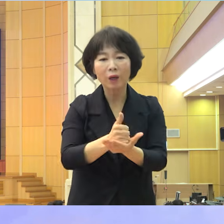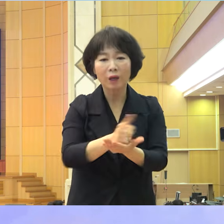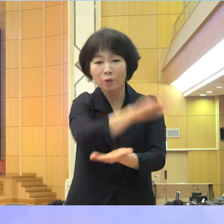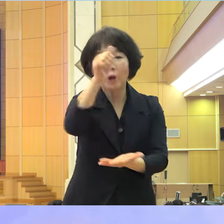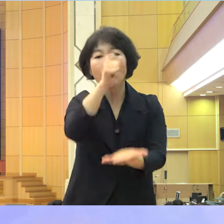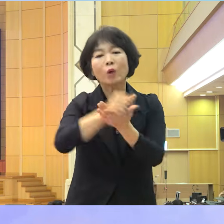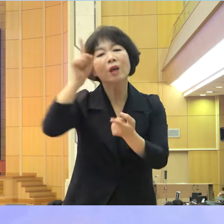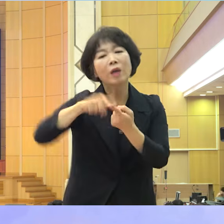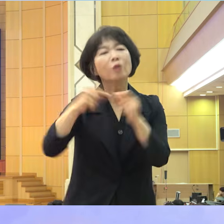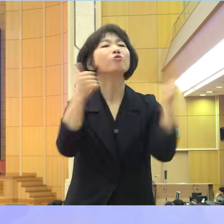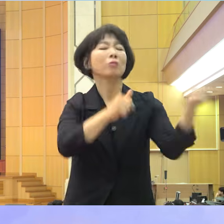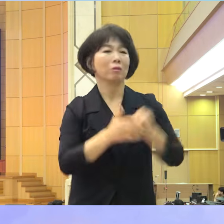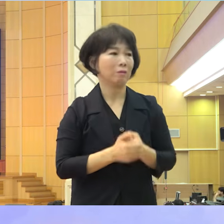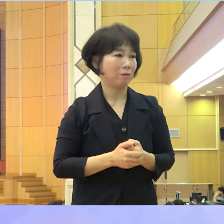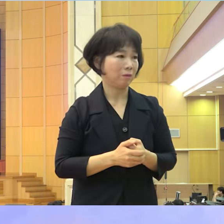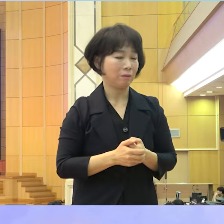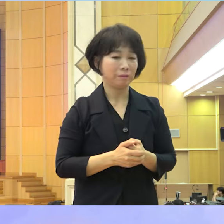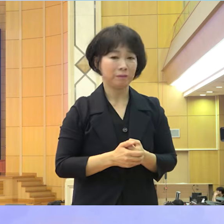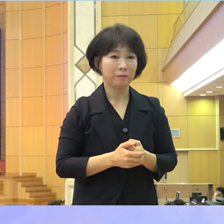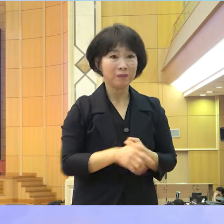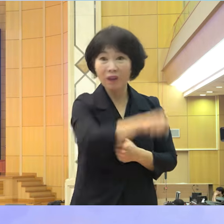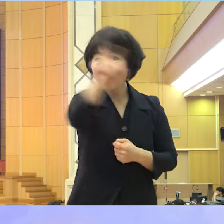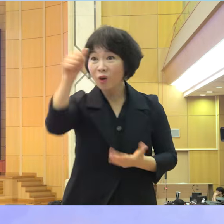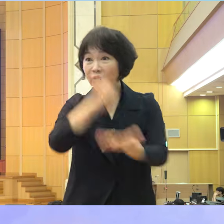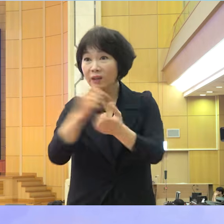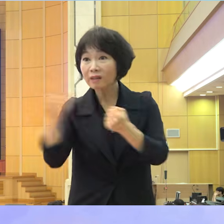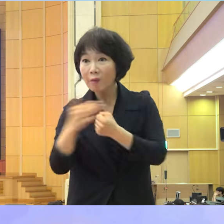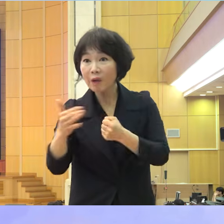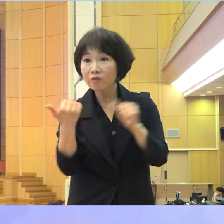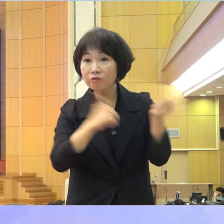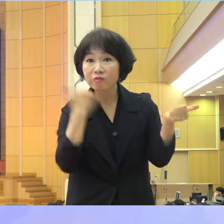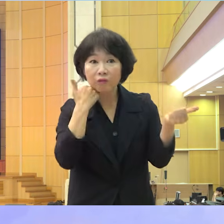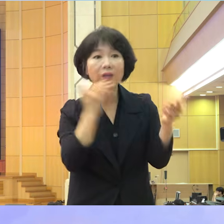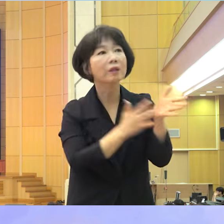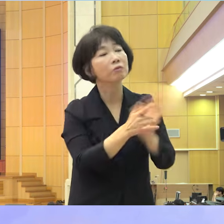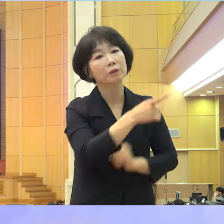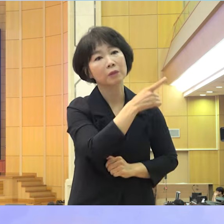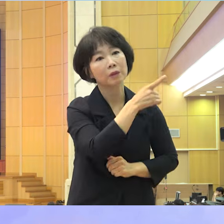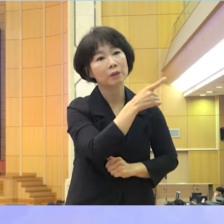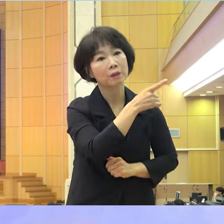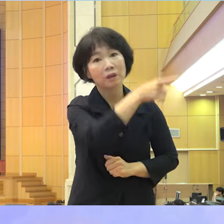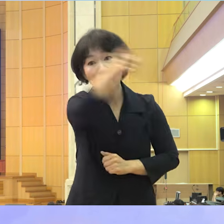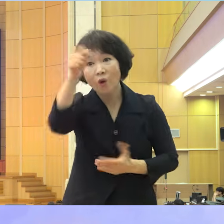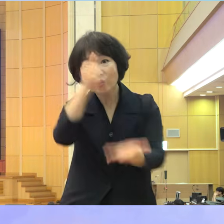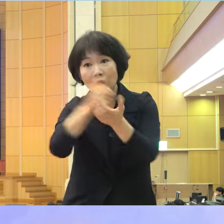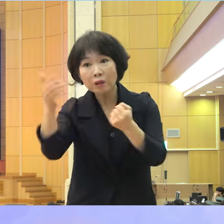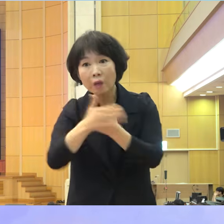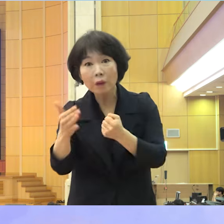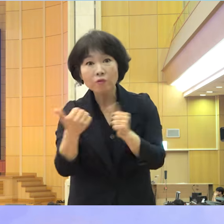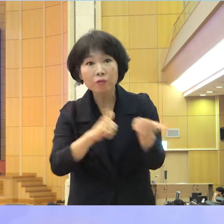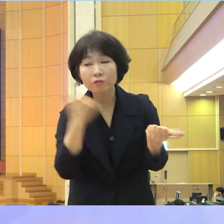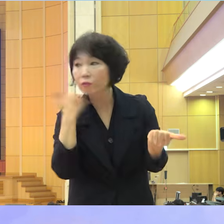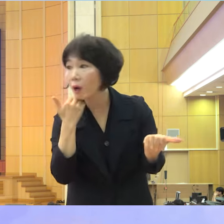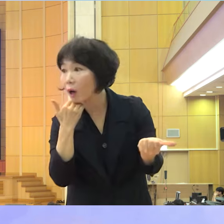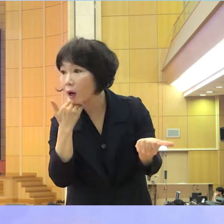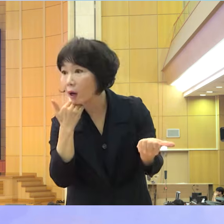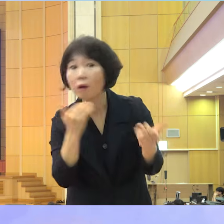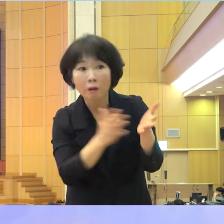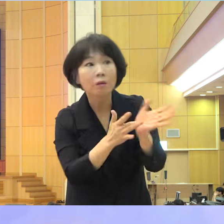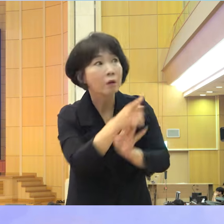대하여, 우리 죄인이었던 우리를 죄에 대하여 죽고, 예수님이 죽음으로 우리 죄는